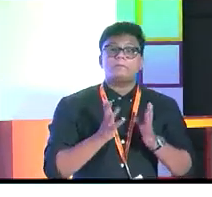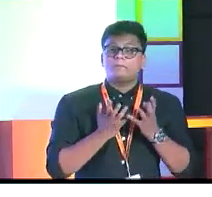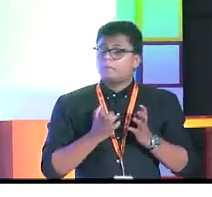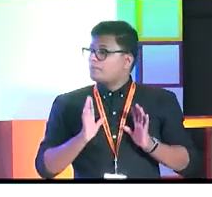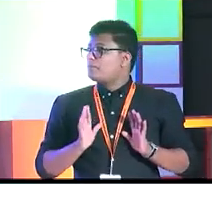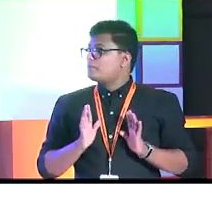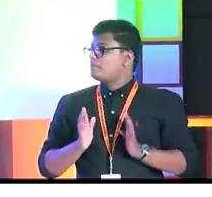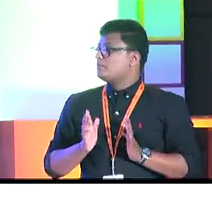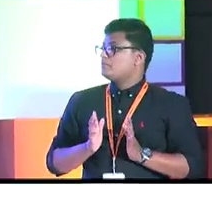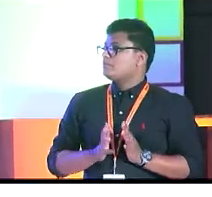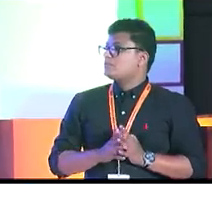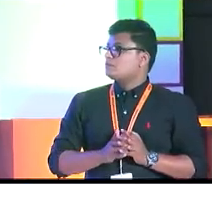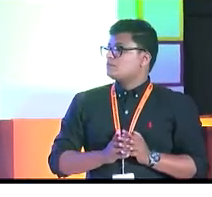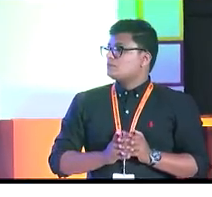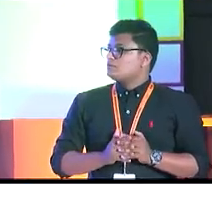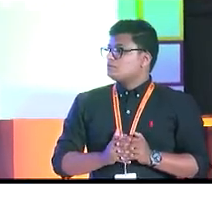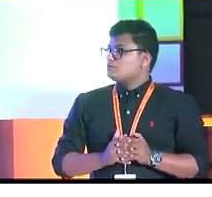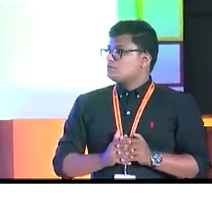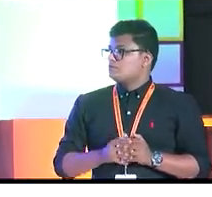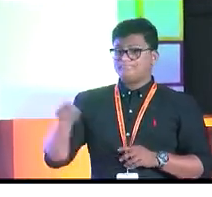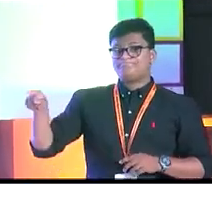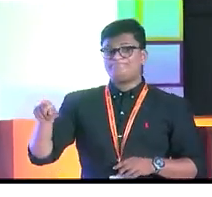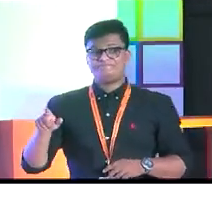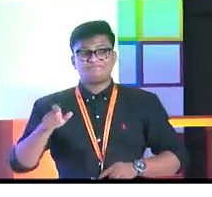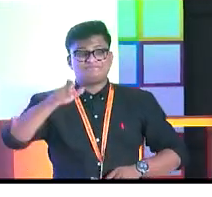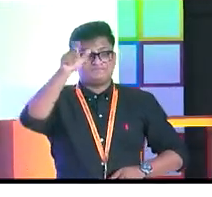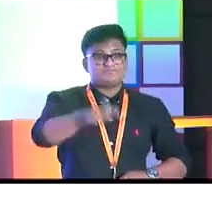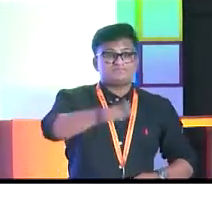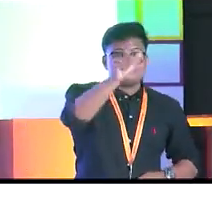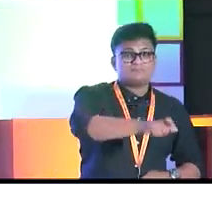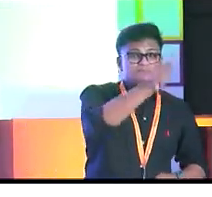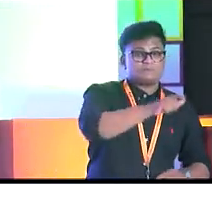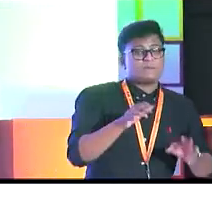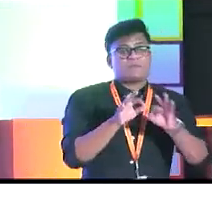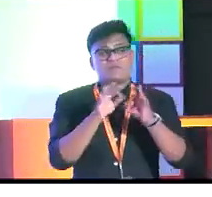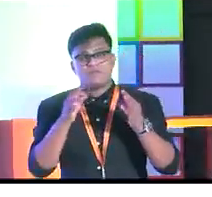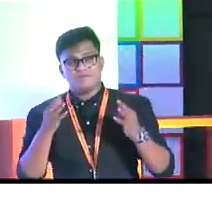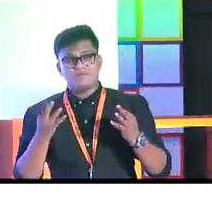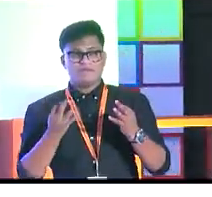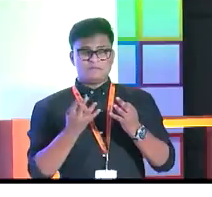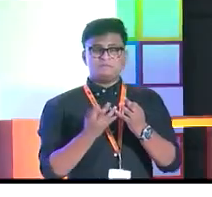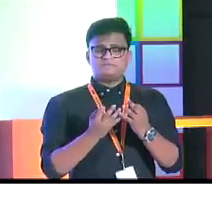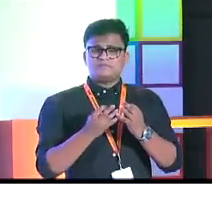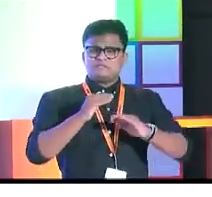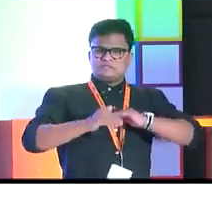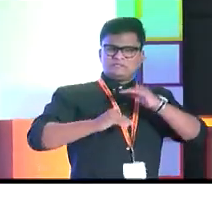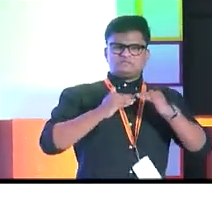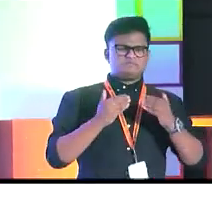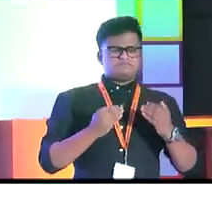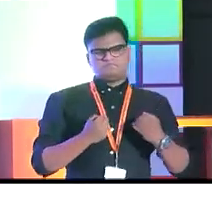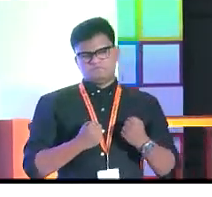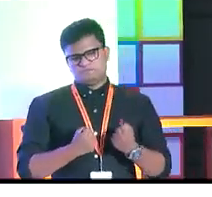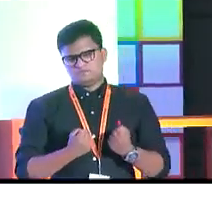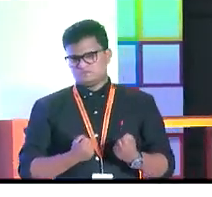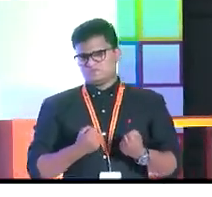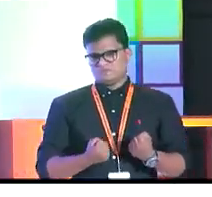देखिए, ये एक इंडिविजुअल की या एक फैमिली की स्ट्रगल से ऊपर उठना इसके लिए बड़ा ज़रूरी है. मैं सिर्फ